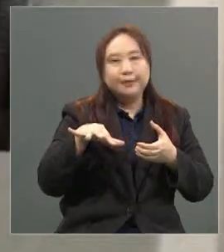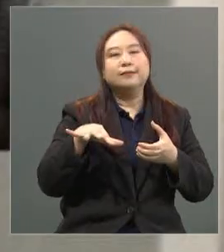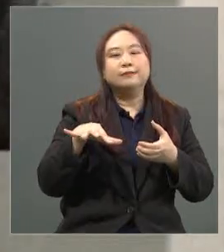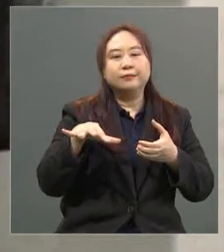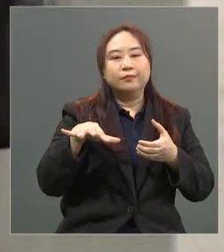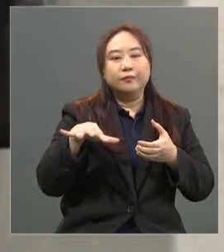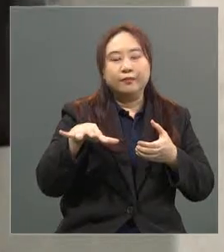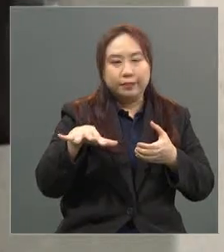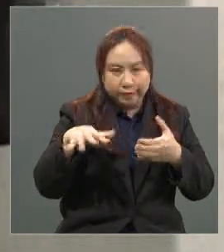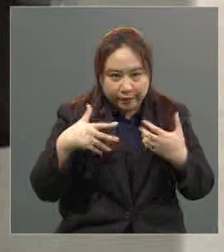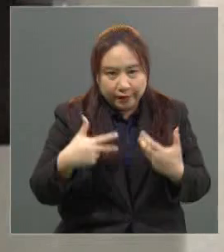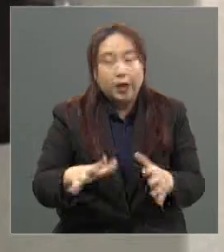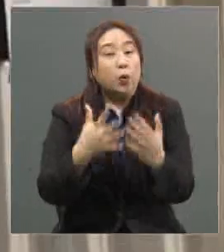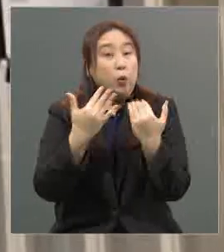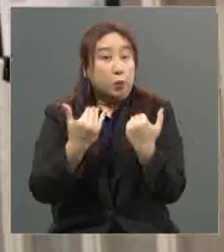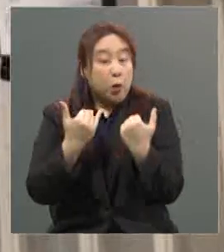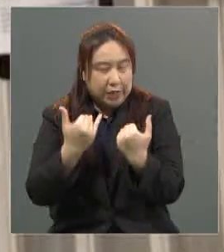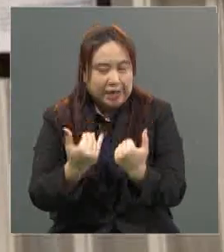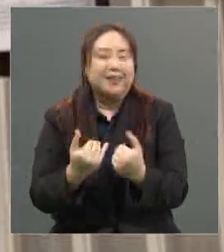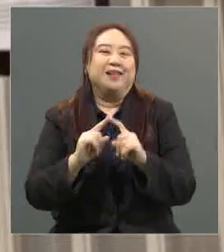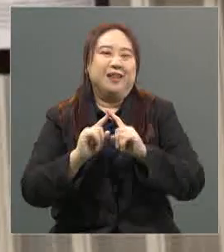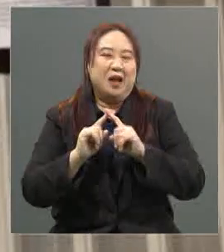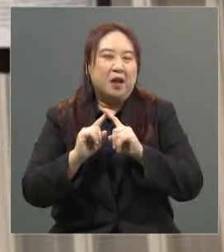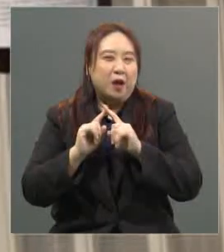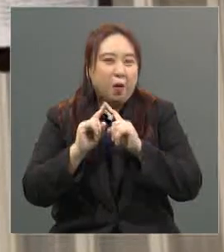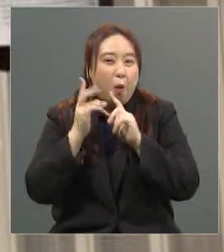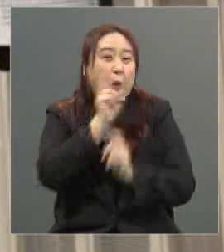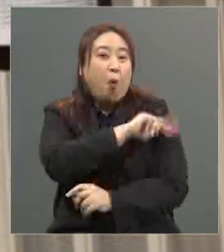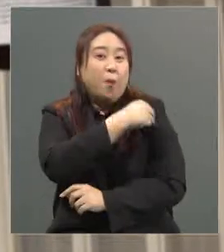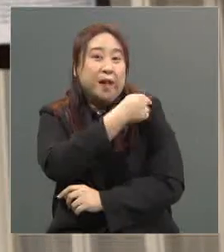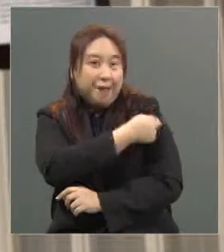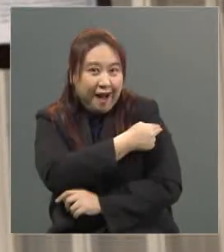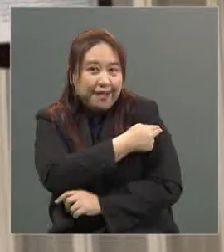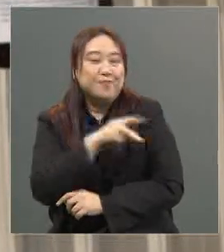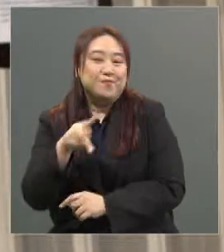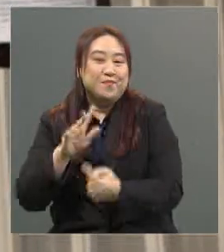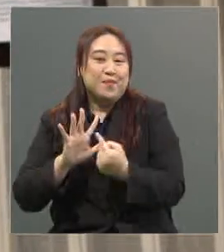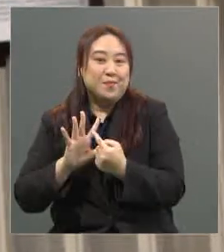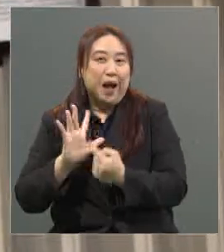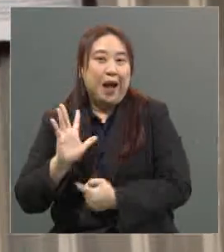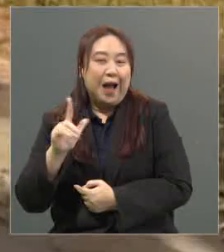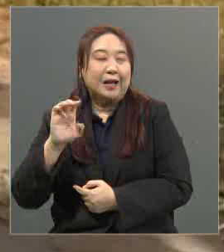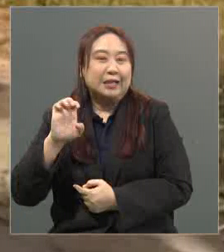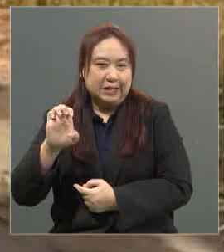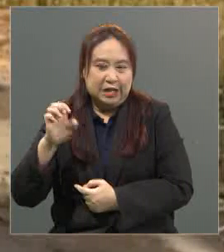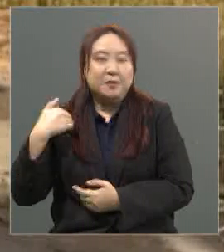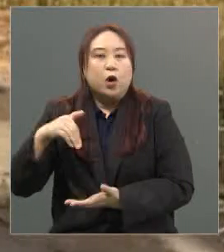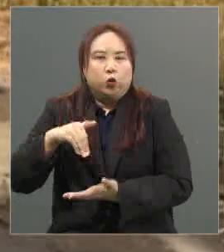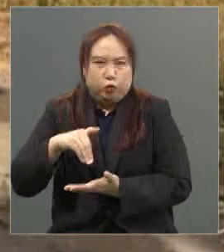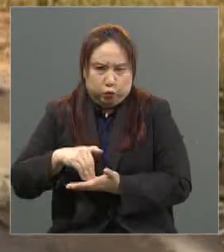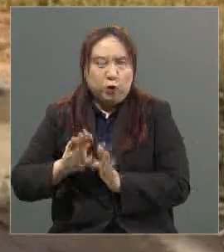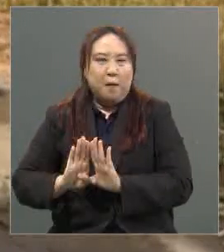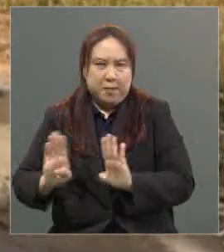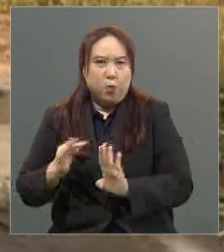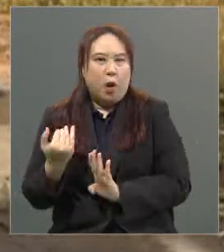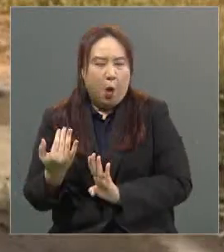ครับอย่างไรก็ตามเนี่ยเขาก็ไม่ได้ประมาทฮะทางโรงพยาบาลพาชีเขาก็เลยเปิดศูนย์ปฏิบัติการฉุกเฉินเอาไว้รองรับผู้ป่วยจาก